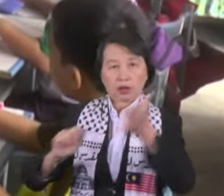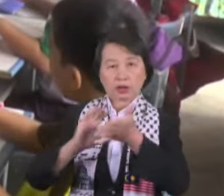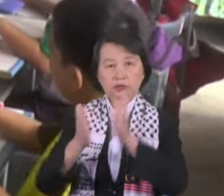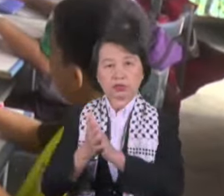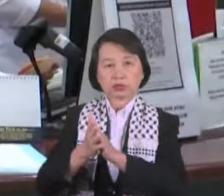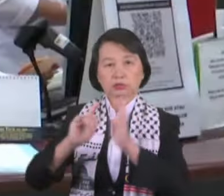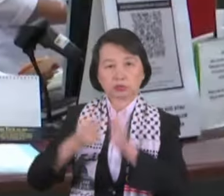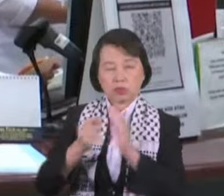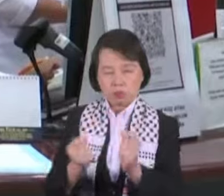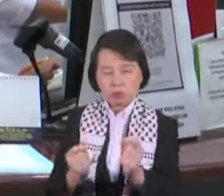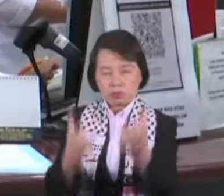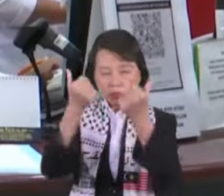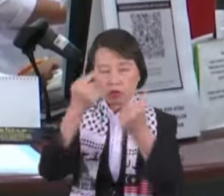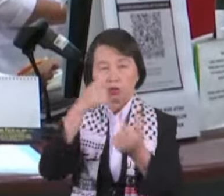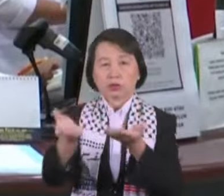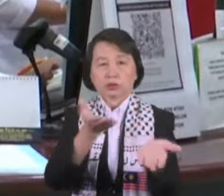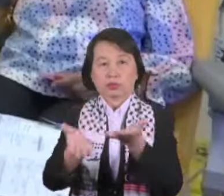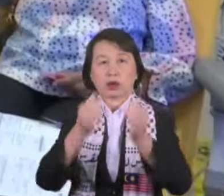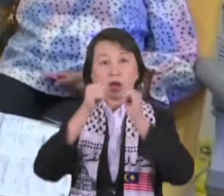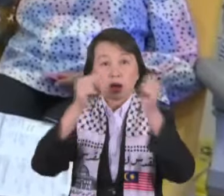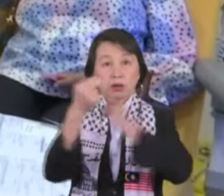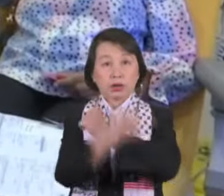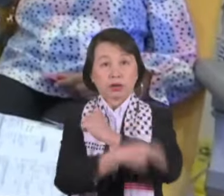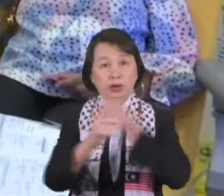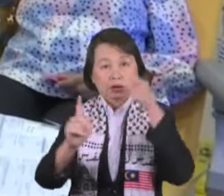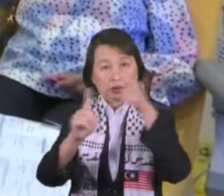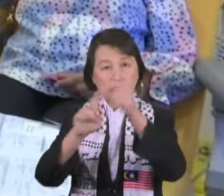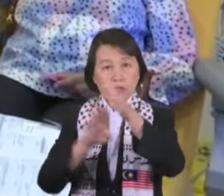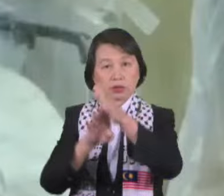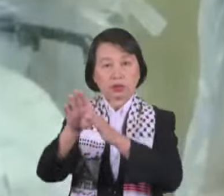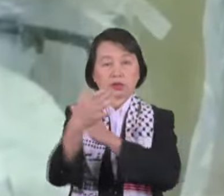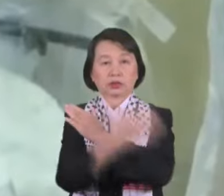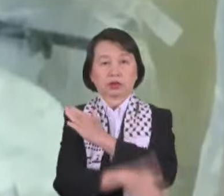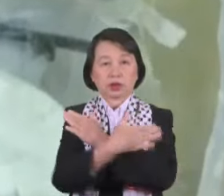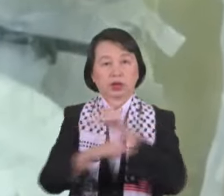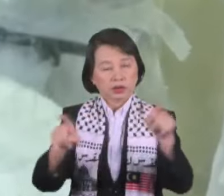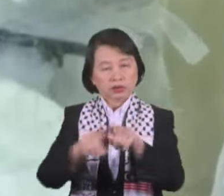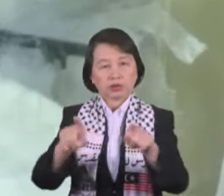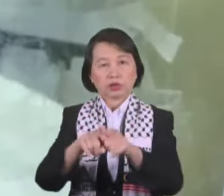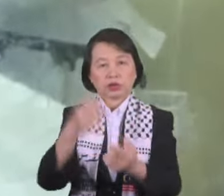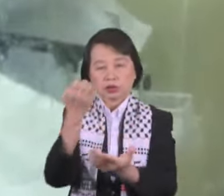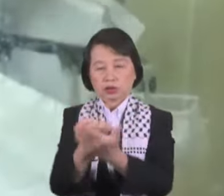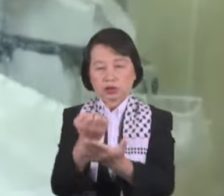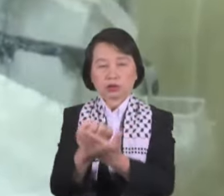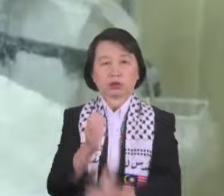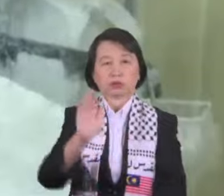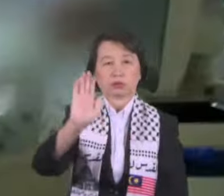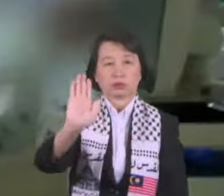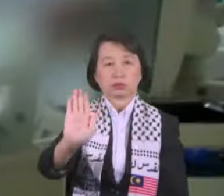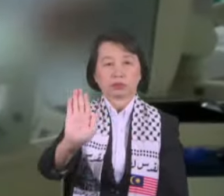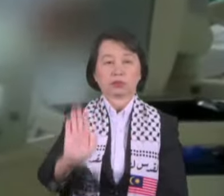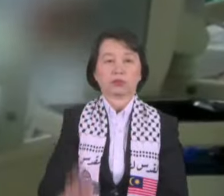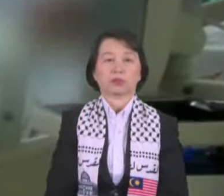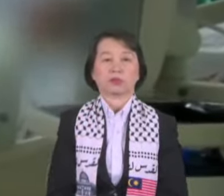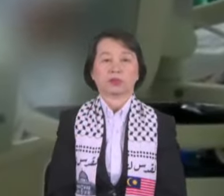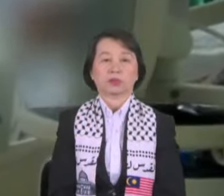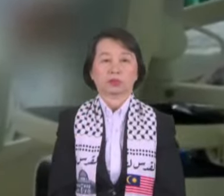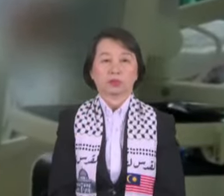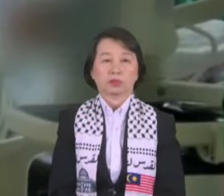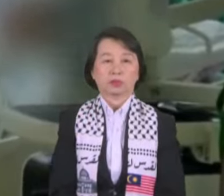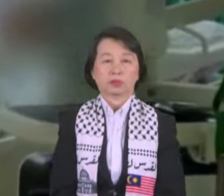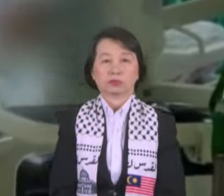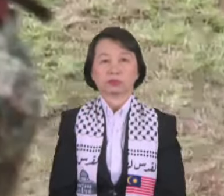menjadi titik pecutan pantas perkhidmatan awam negara ke arah pembangunan negara seiring hasrat ekonomi madani.